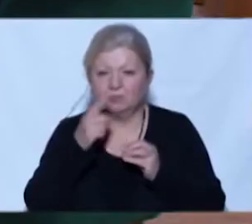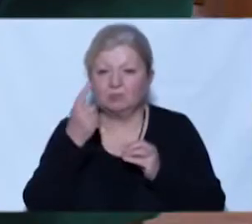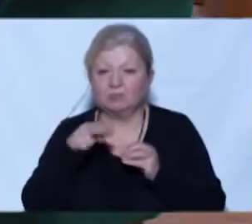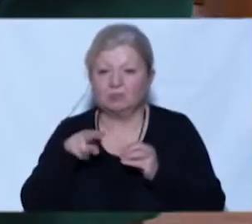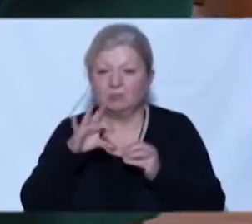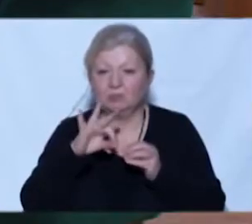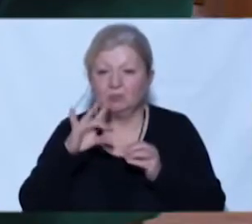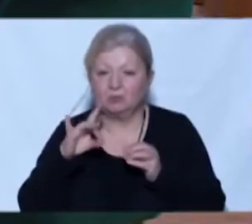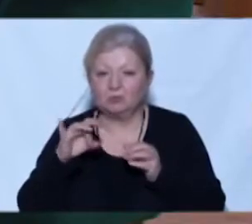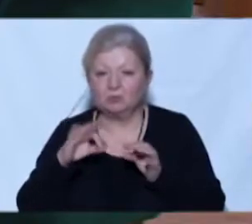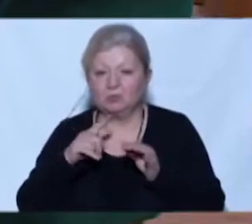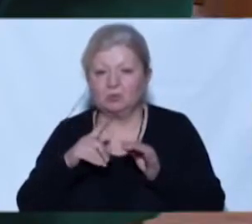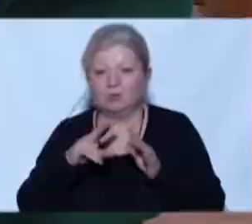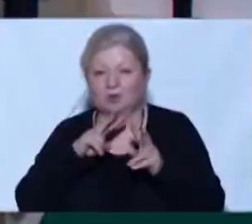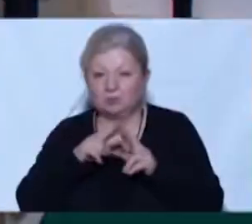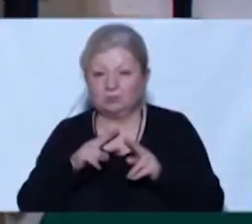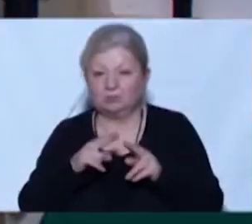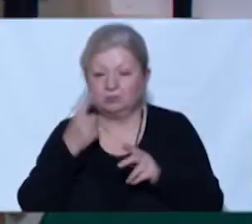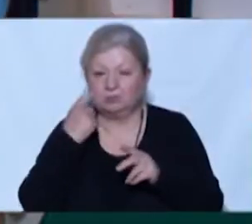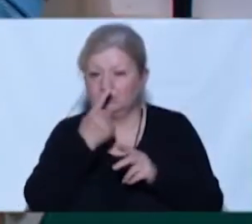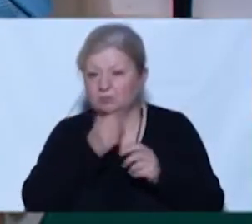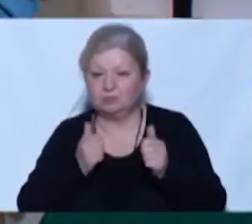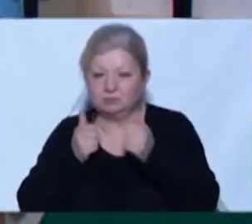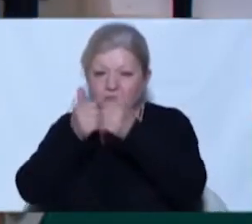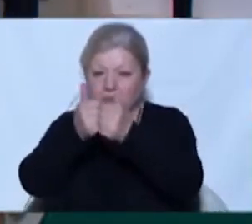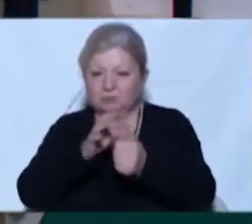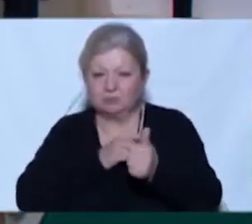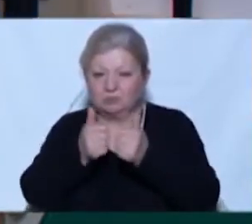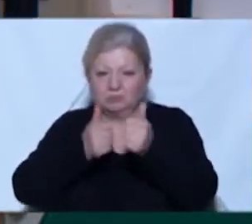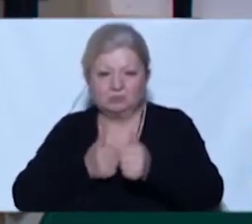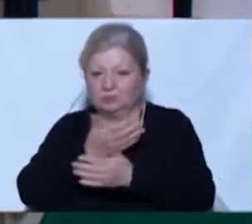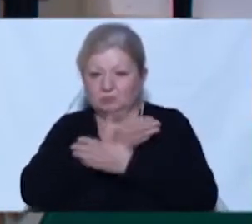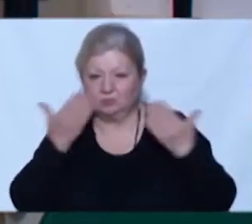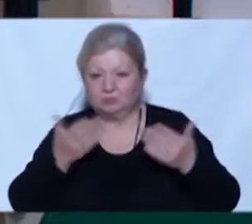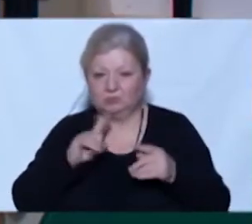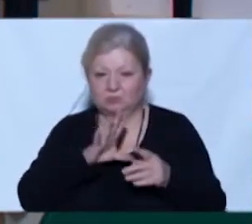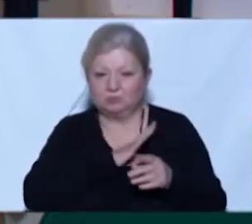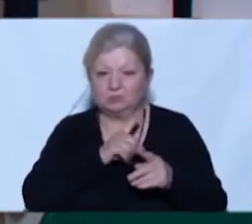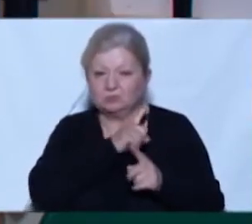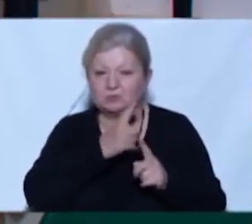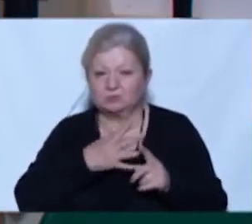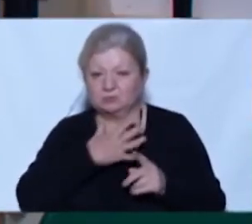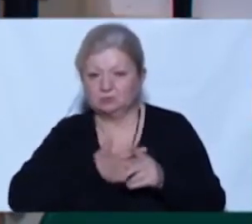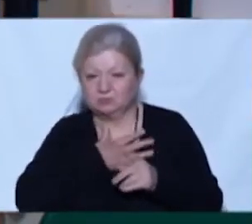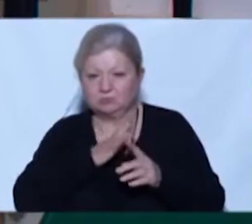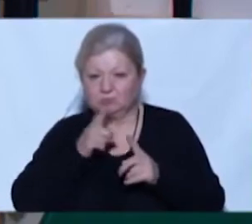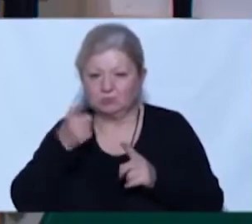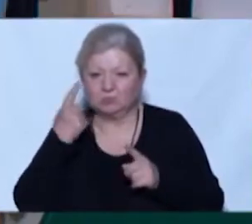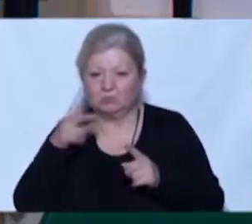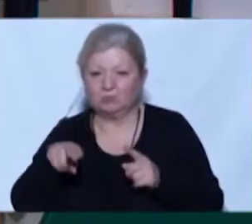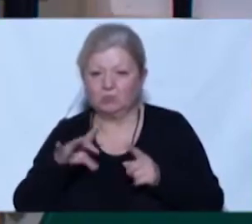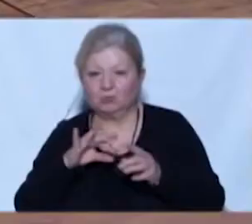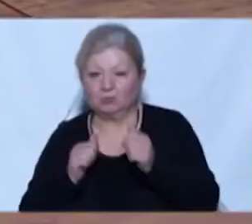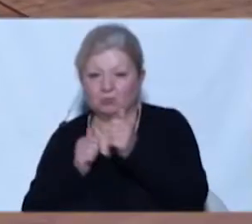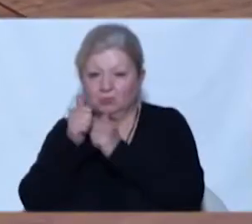პორტუგალიელებს რაც ესპანელები ჩამორჩებოდნენ, ისინი ძალიან შეშფოთებულები იყვნენ ამ დაწინაურებით პორტუგალიისა და საჭირო იყო საპასუხო